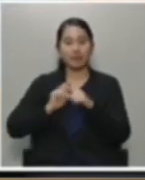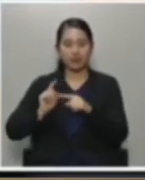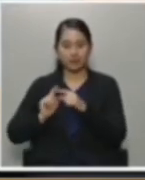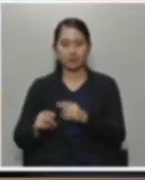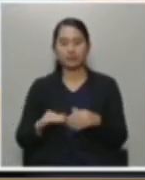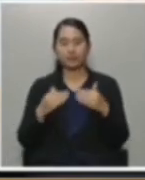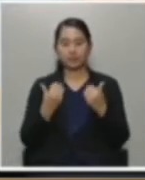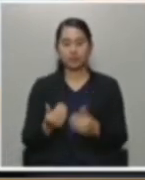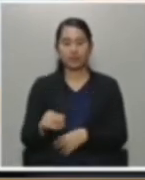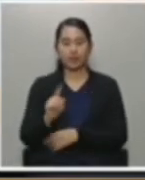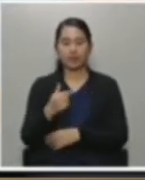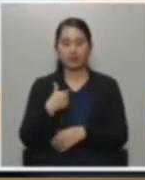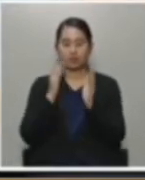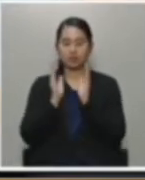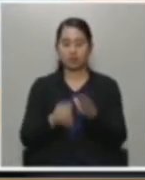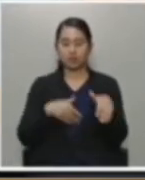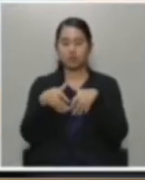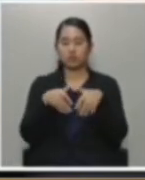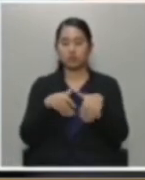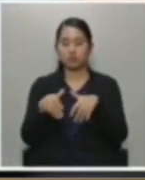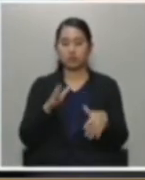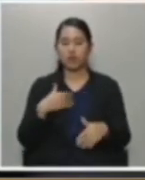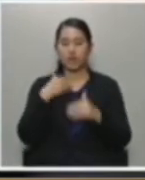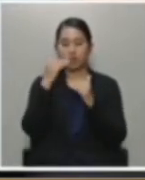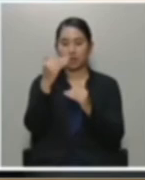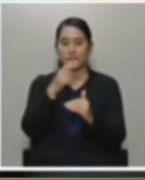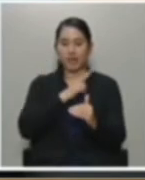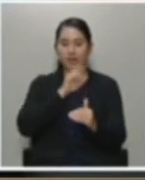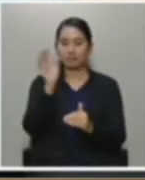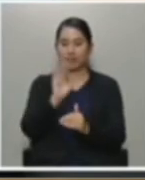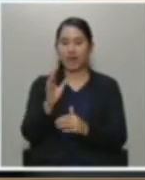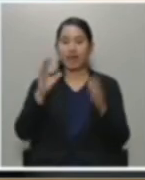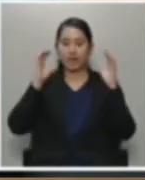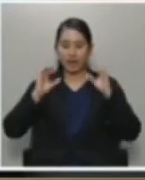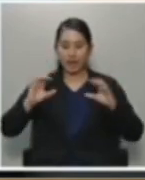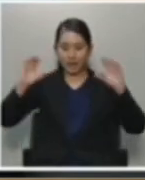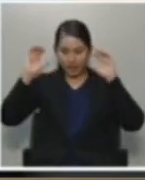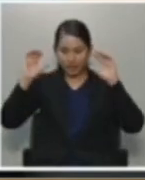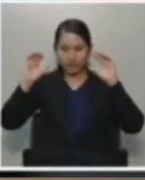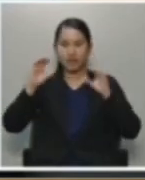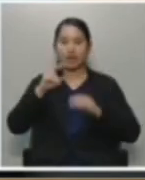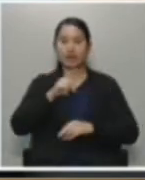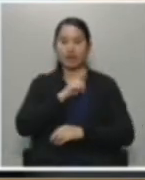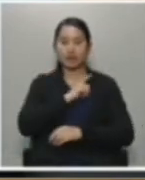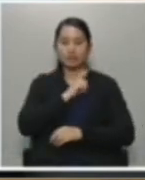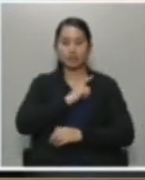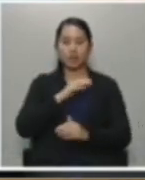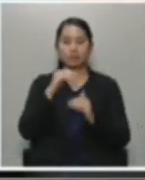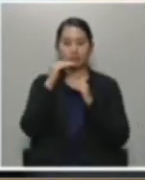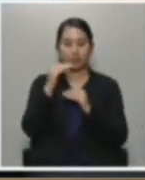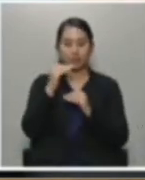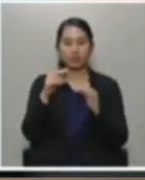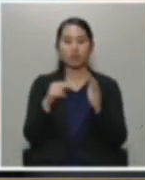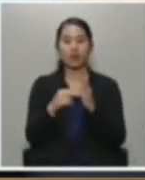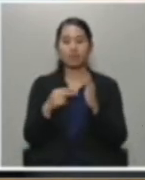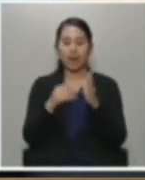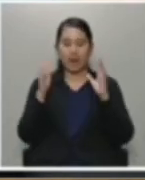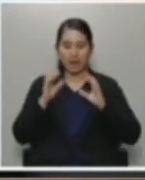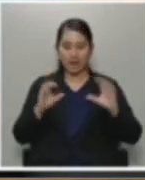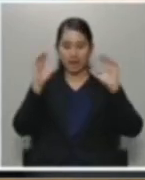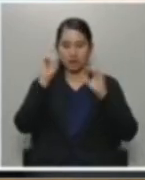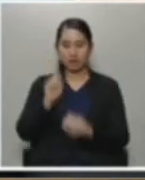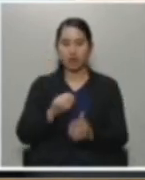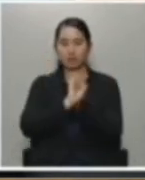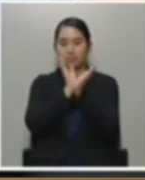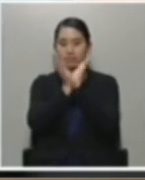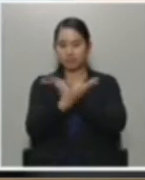เหล่านี้ประชาชนเขาไม่ได้กำหนดเองรัฐเป็นคนกำหนดเพราะฉะนั้นรัฐจะต้องมีการปฏิรูปอ